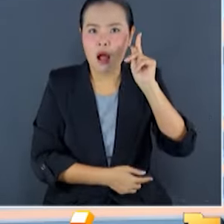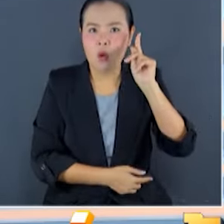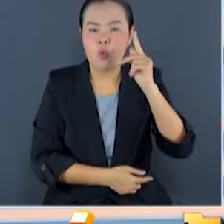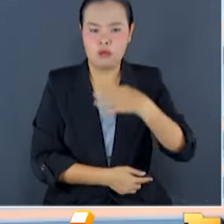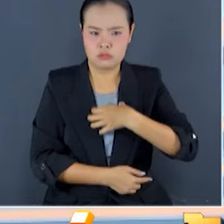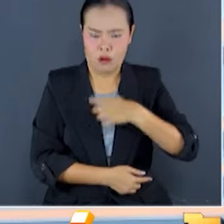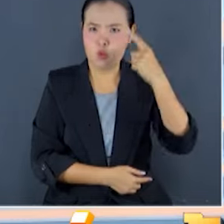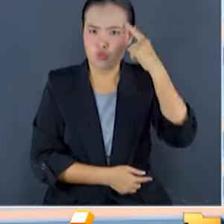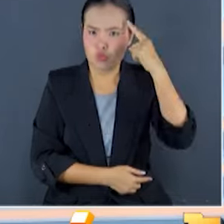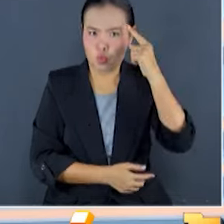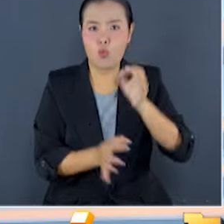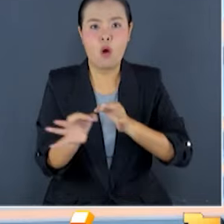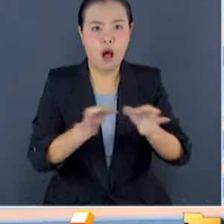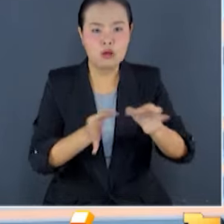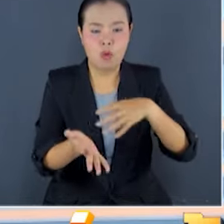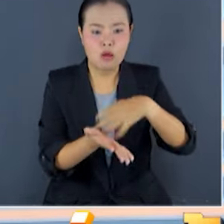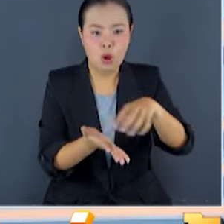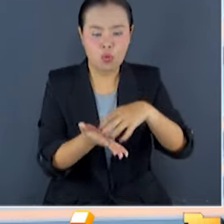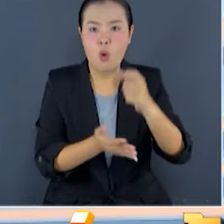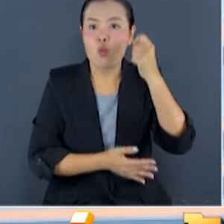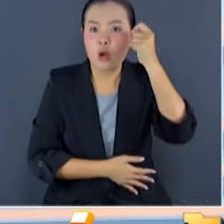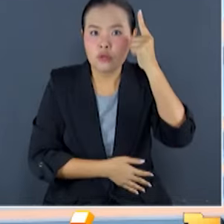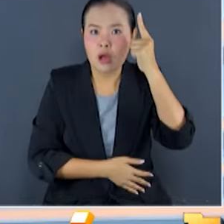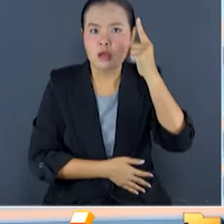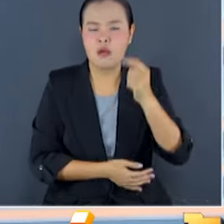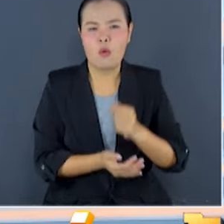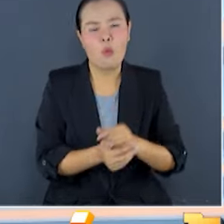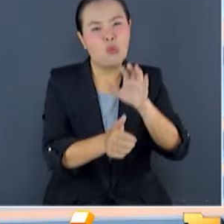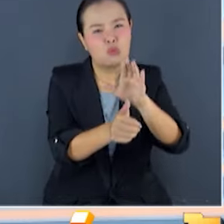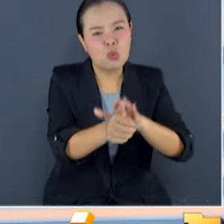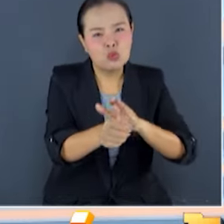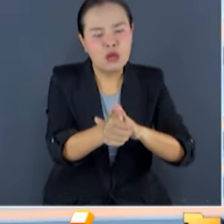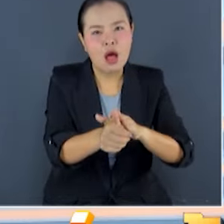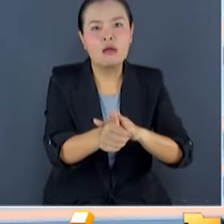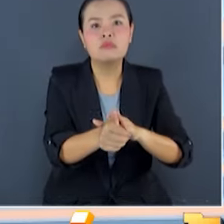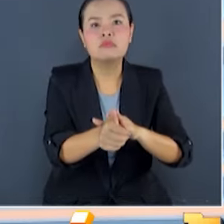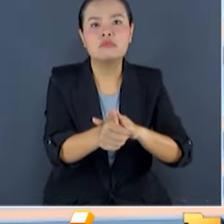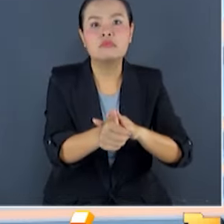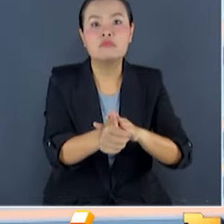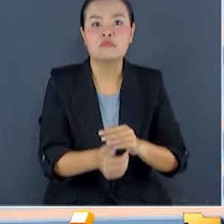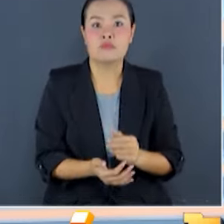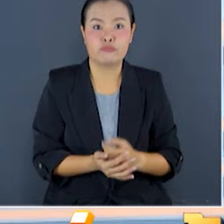นอมุมนี้เพื่อผู้ชมเข้าใจด้วยเพราะไม่งั้นพอนำเสนอด้านเดียวโอ้เขาน่าสงสารจังเลยแต่